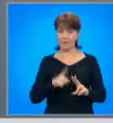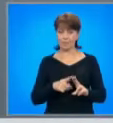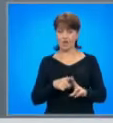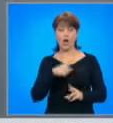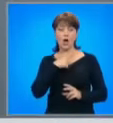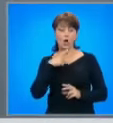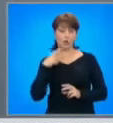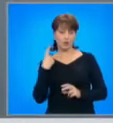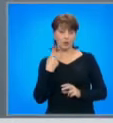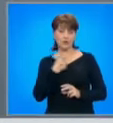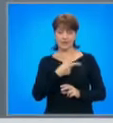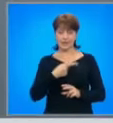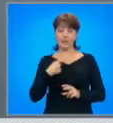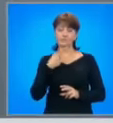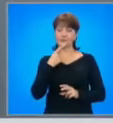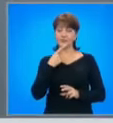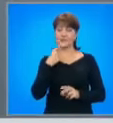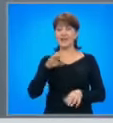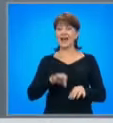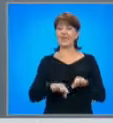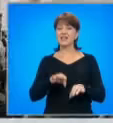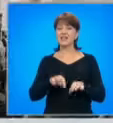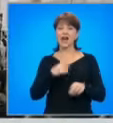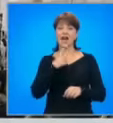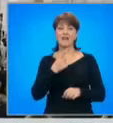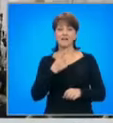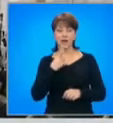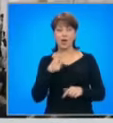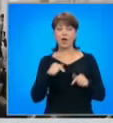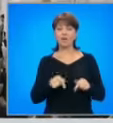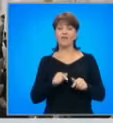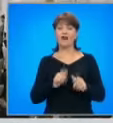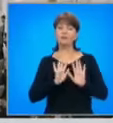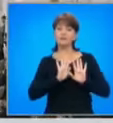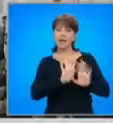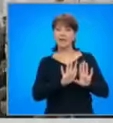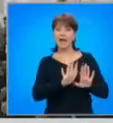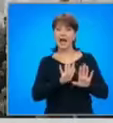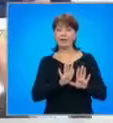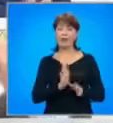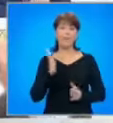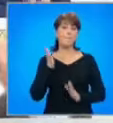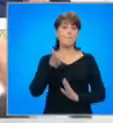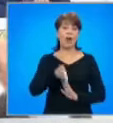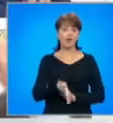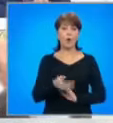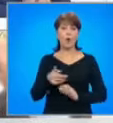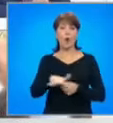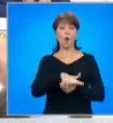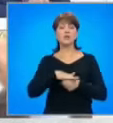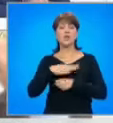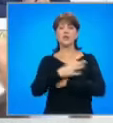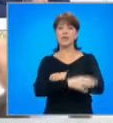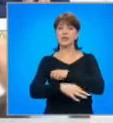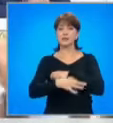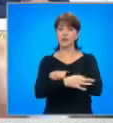Руският президент защити избора на гласувалите на референдуми, като заяви, че това е тяхно неотменимо право, основано на историческо